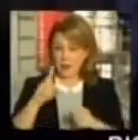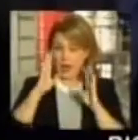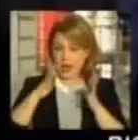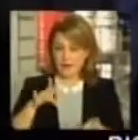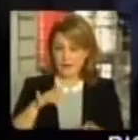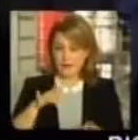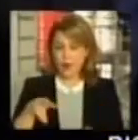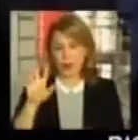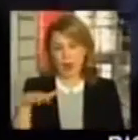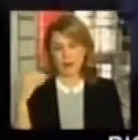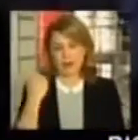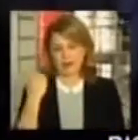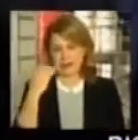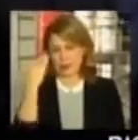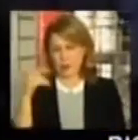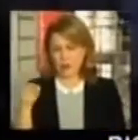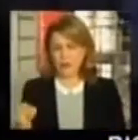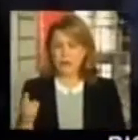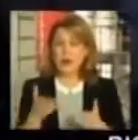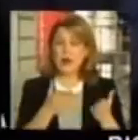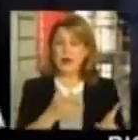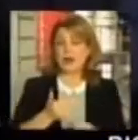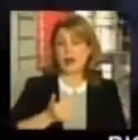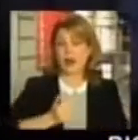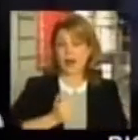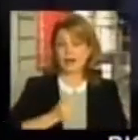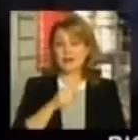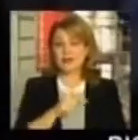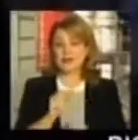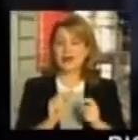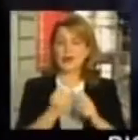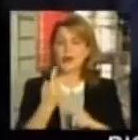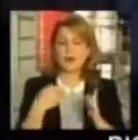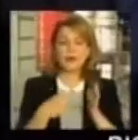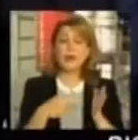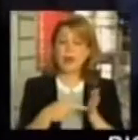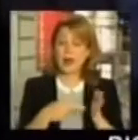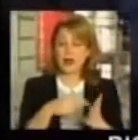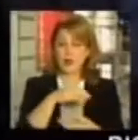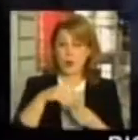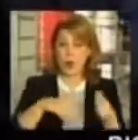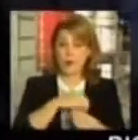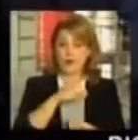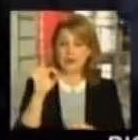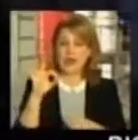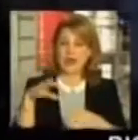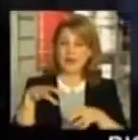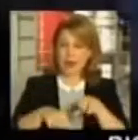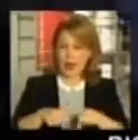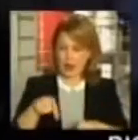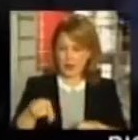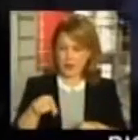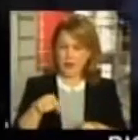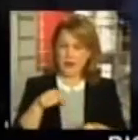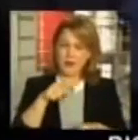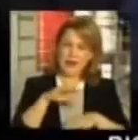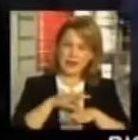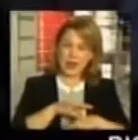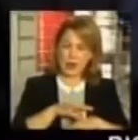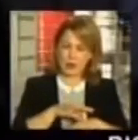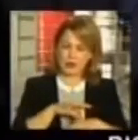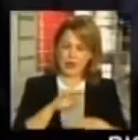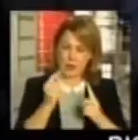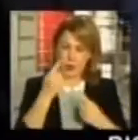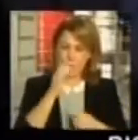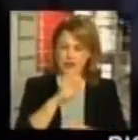גם הקיצוניים לבין חיילי צהל, כמובן שזה קורה על רקע המעורבות של אותם מתנחלים באירוע, בהתנהלות האירוע של הירי